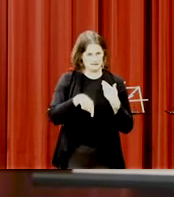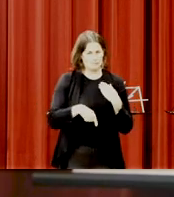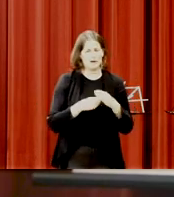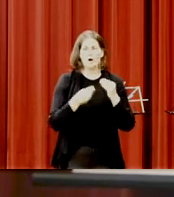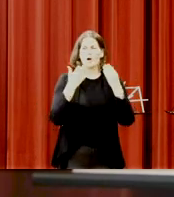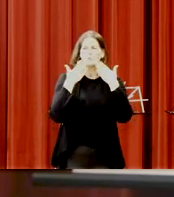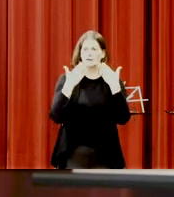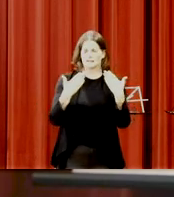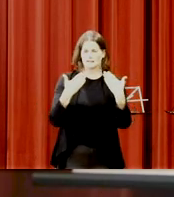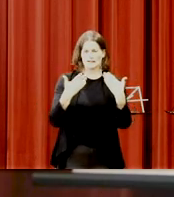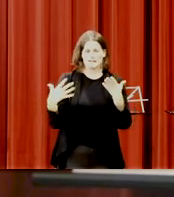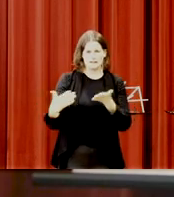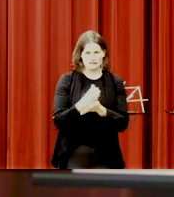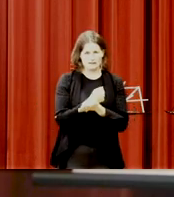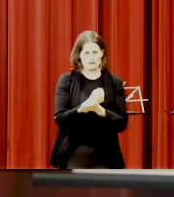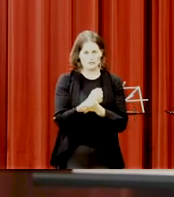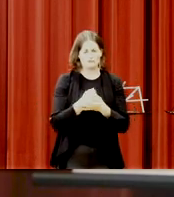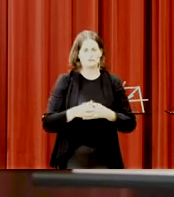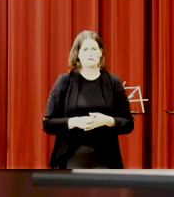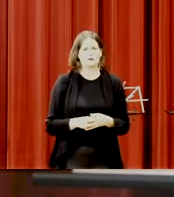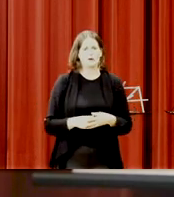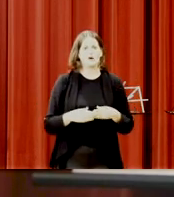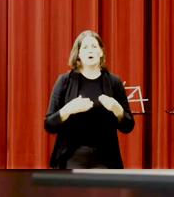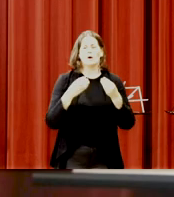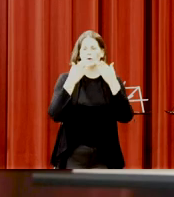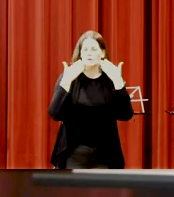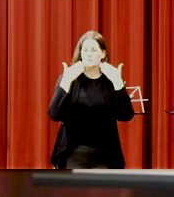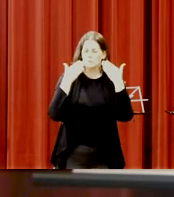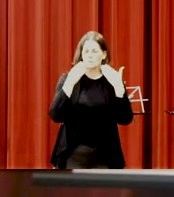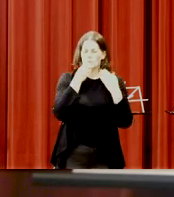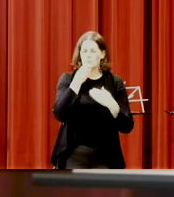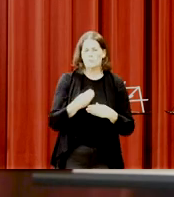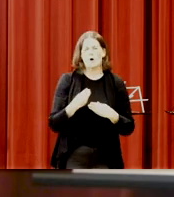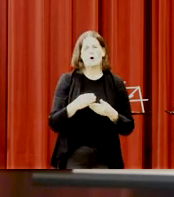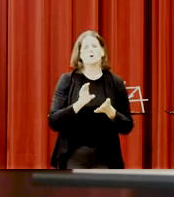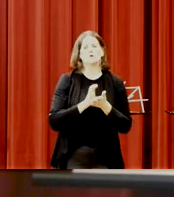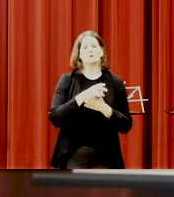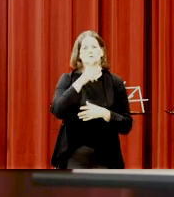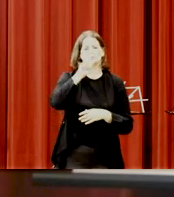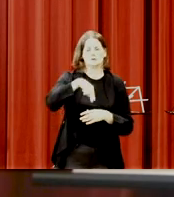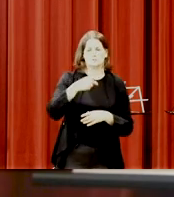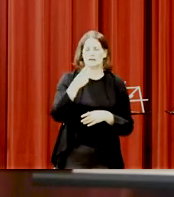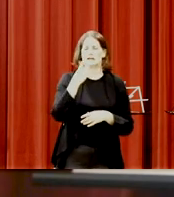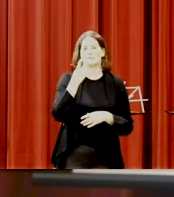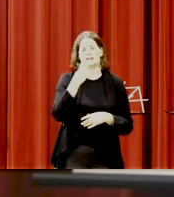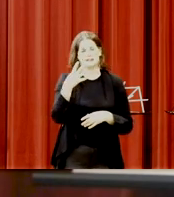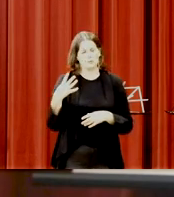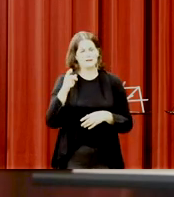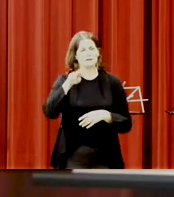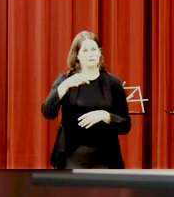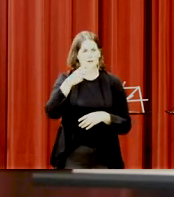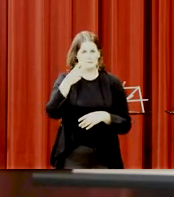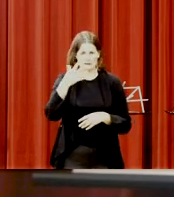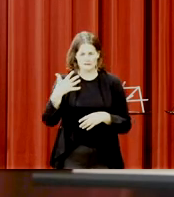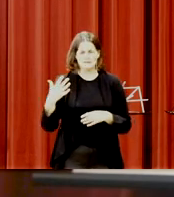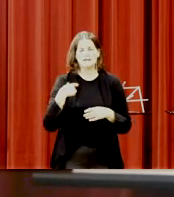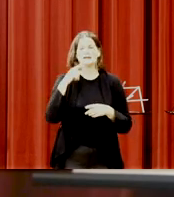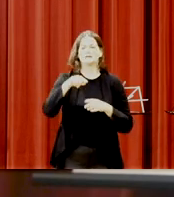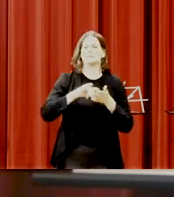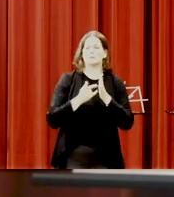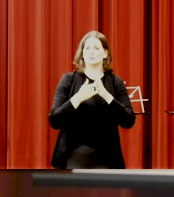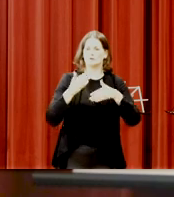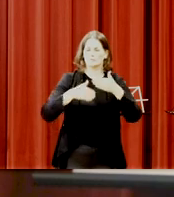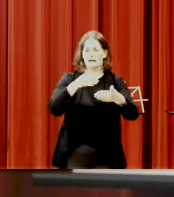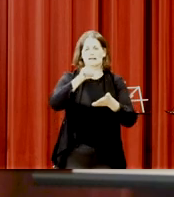2024-2025, i sobretot tenim projectes endavant. A la ciutat de Tarragona celebrem l'any vinent, a partir ja d'aquest novembre, els 25 anys de la nostra